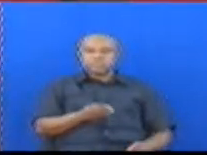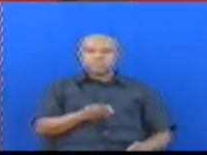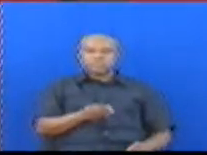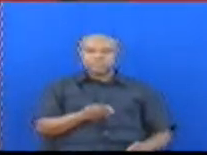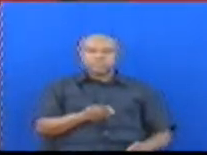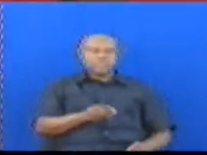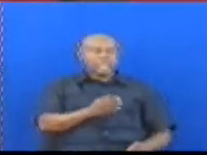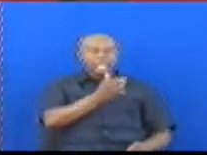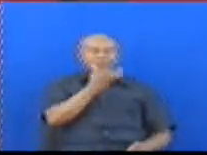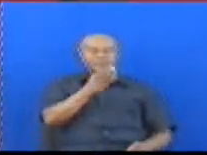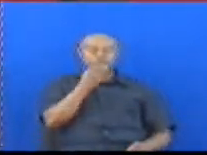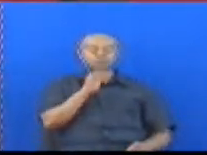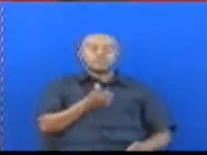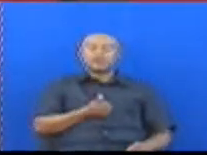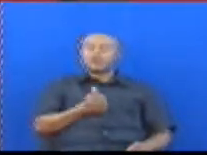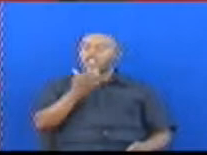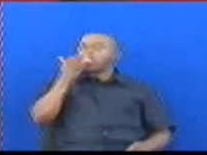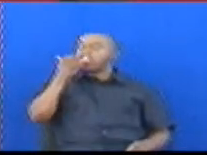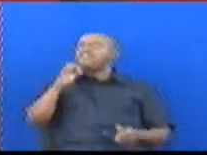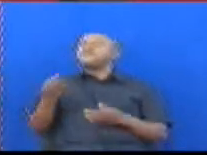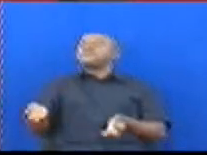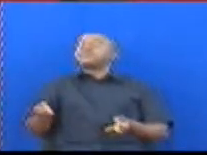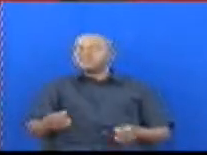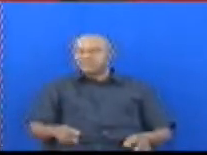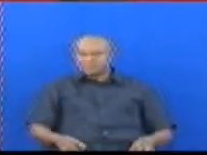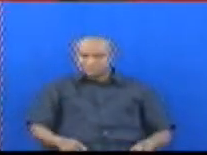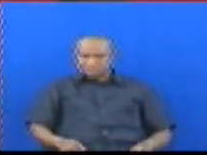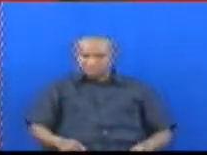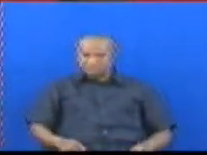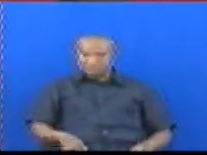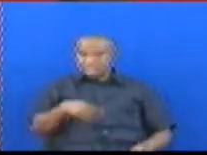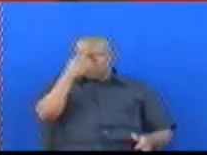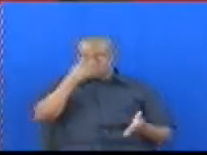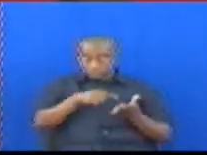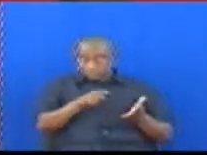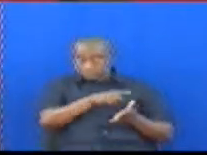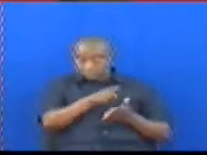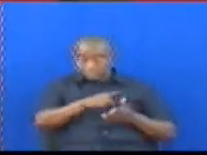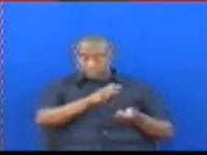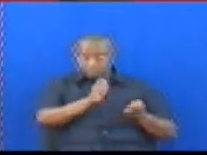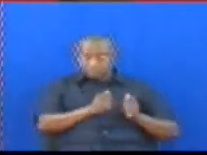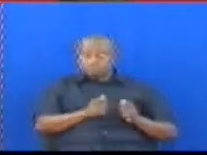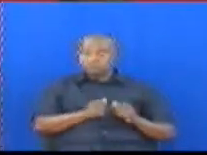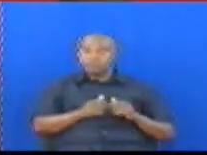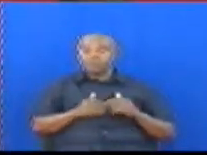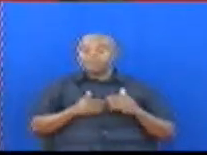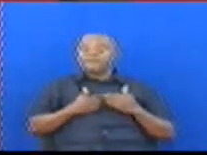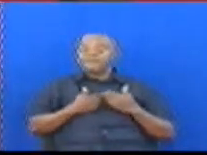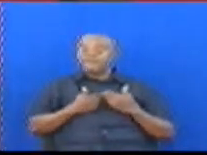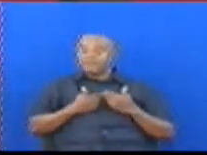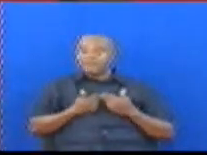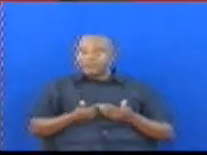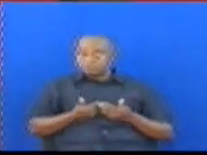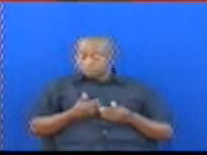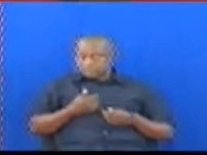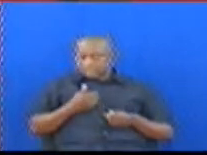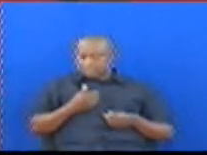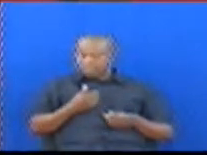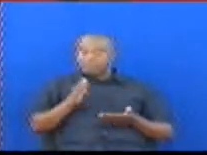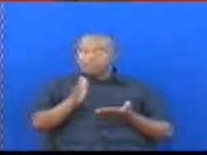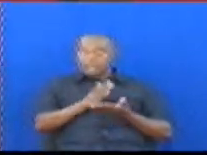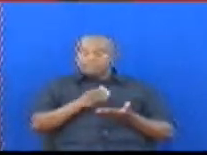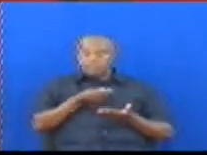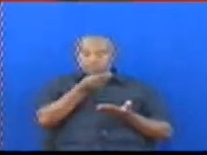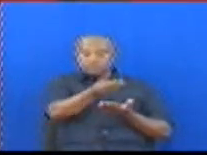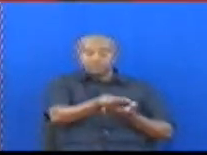kesi ambayo wewe kuhusu mahakamani. Na ndio maana marekebisho haya yanataka unapopeleka shtaka